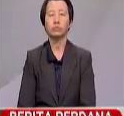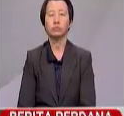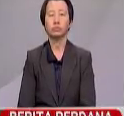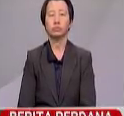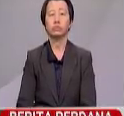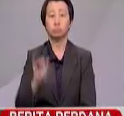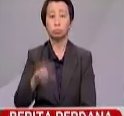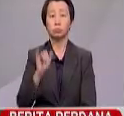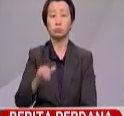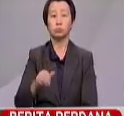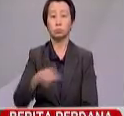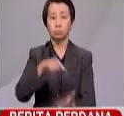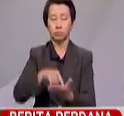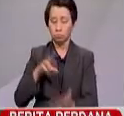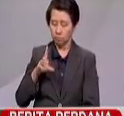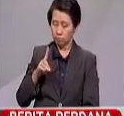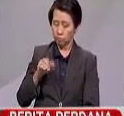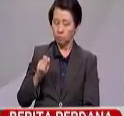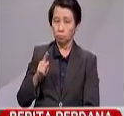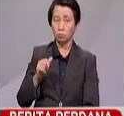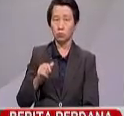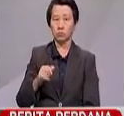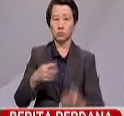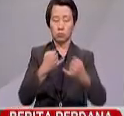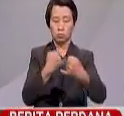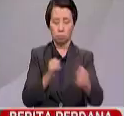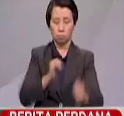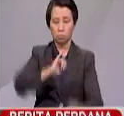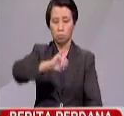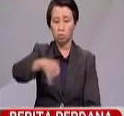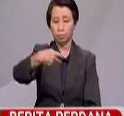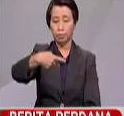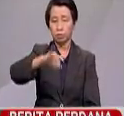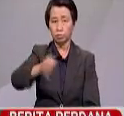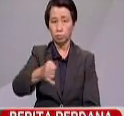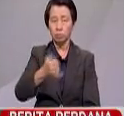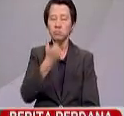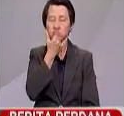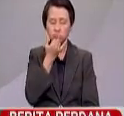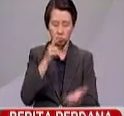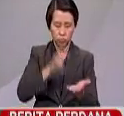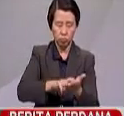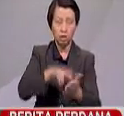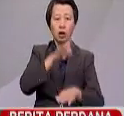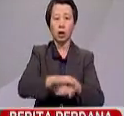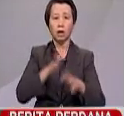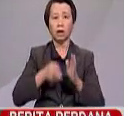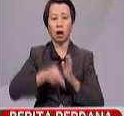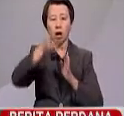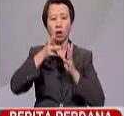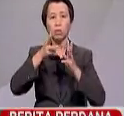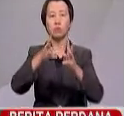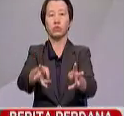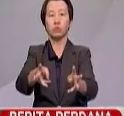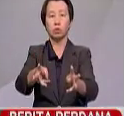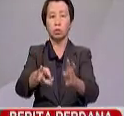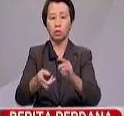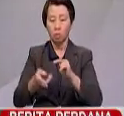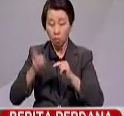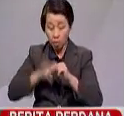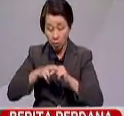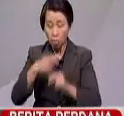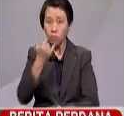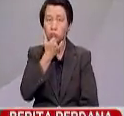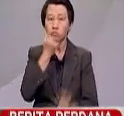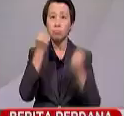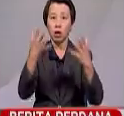Ya, dan ini pula data Jabatan Pengangkutan Jalan JPJ berhubung kesalahan yang direkodkan di Lebuh Raya yang mencatatkan peningkatan